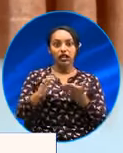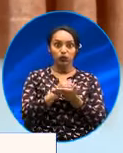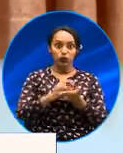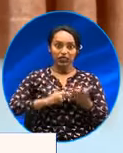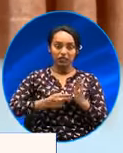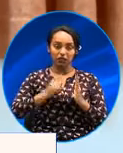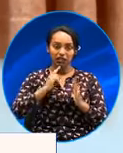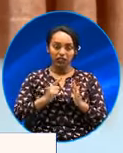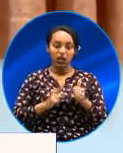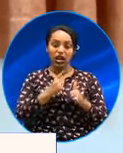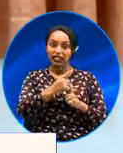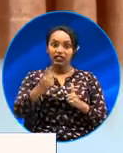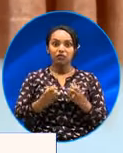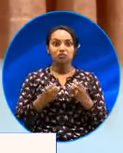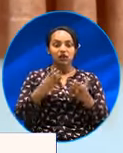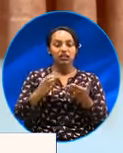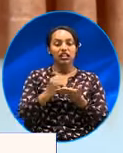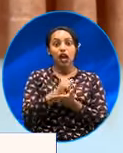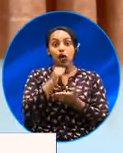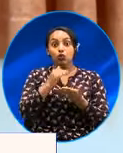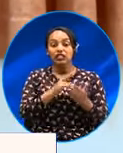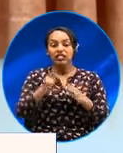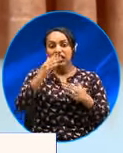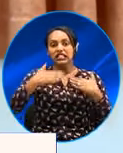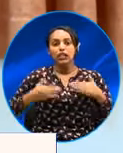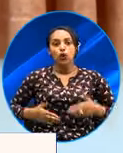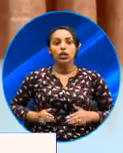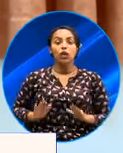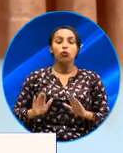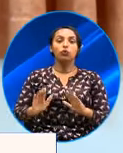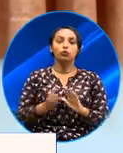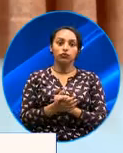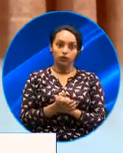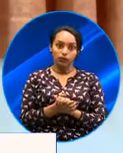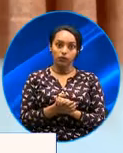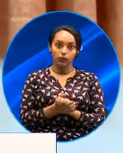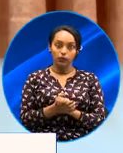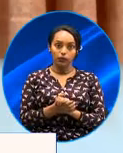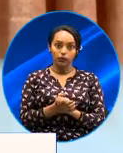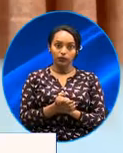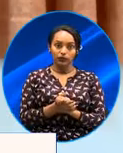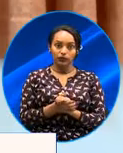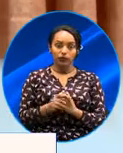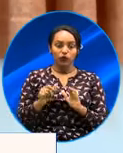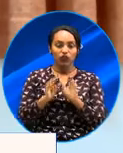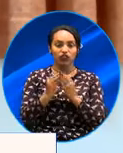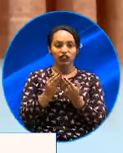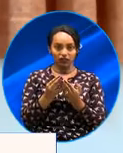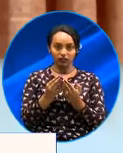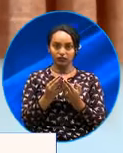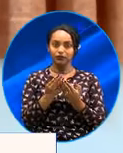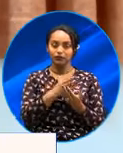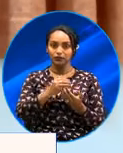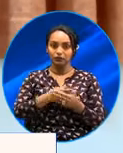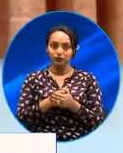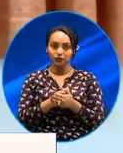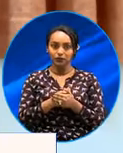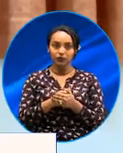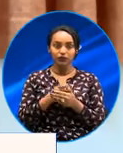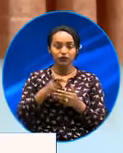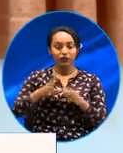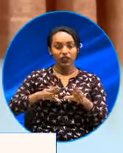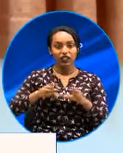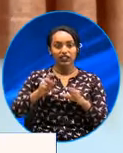ሲወሰድ ማለት ነው። አንዳንዴ በብዛትም ሳይወሰድ እንደ ሰውየው ፋስት አሴትሌተር እና